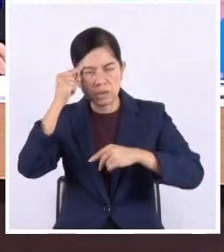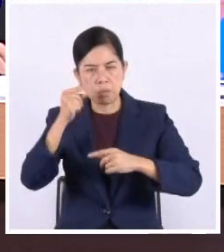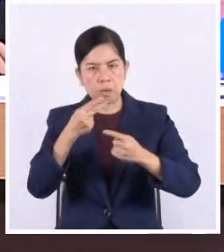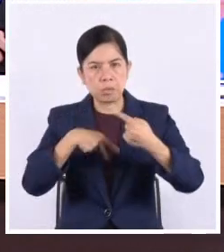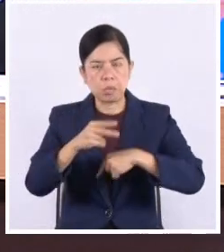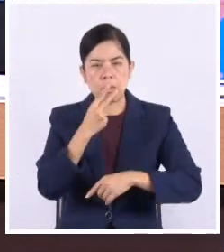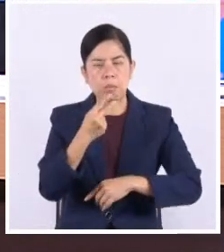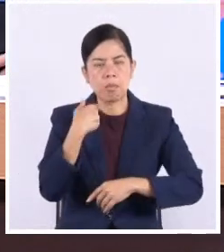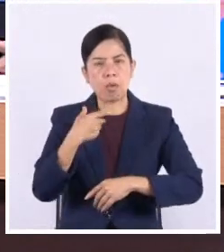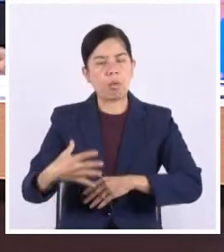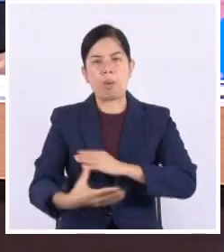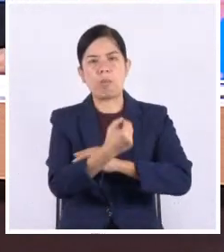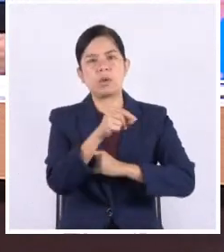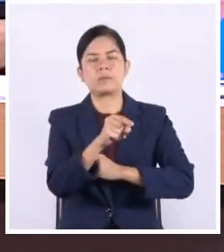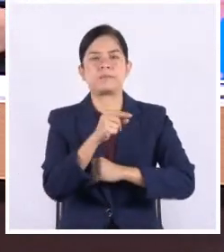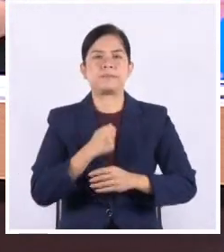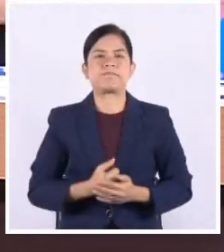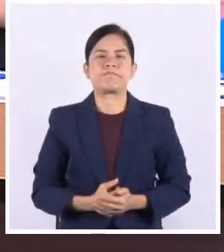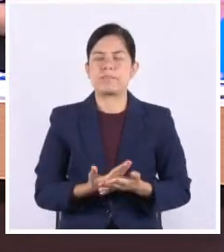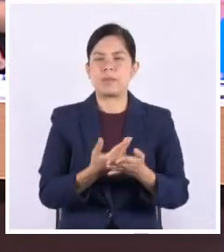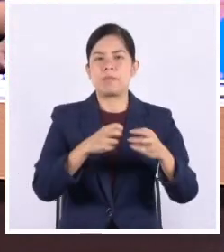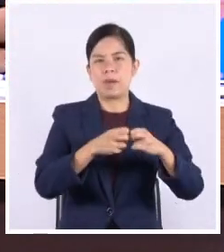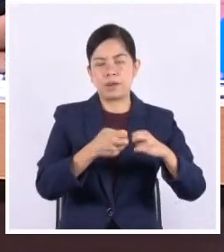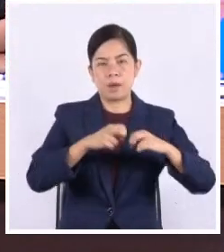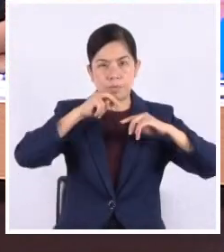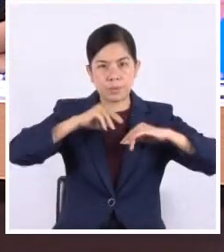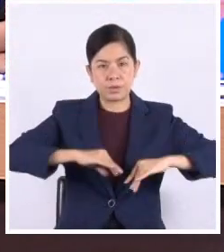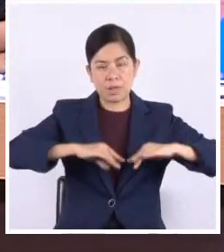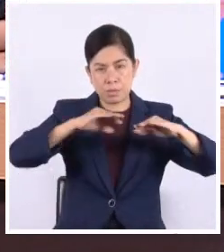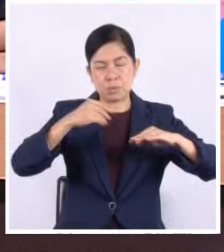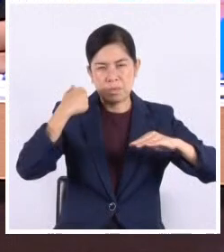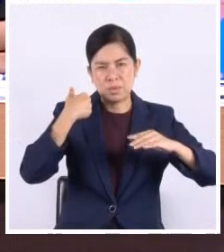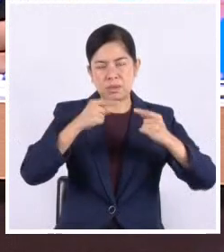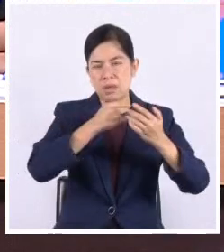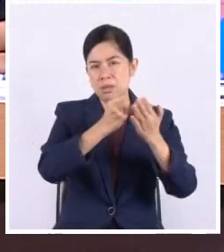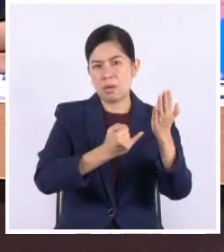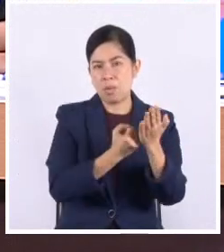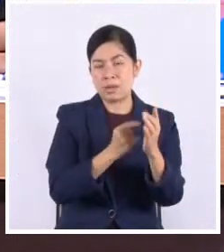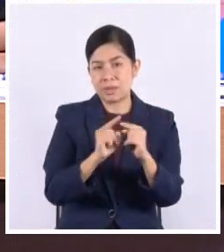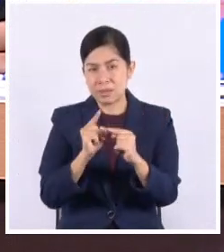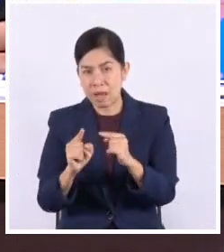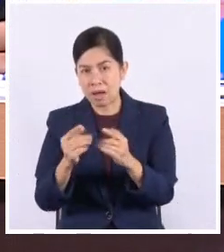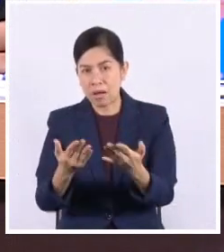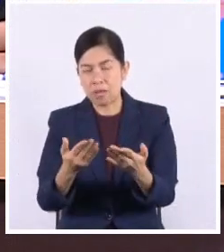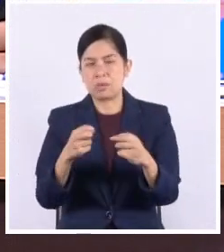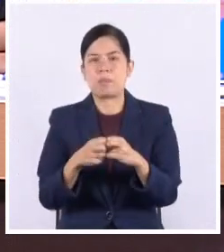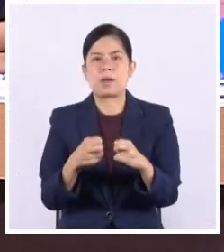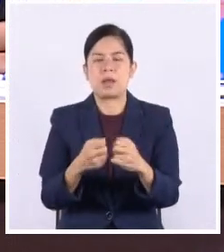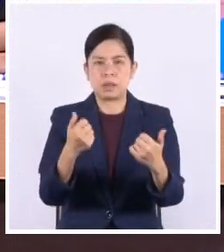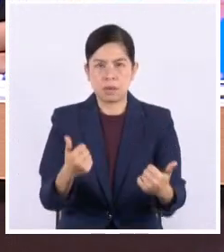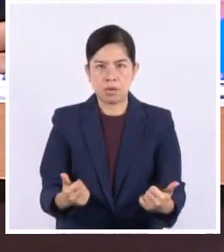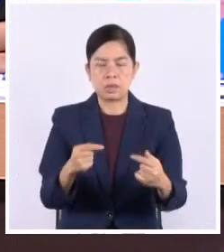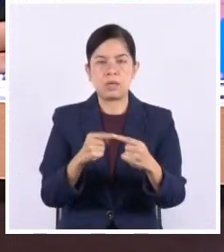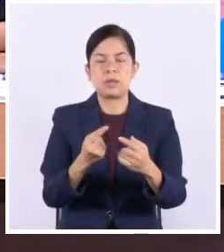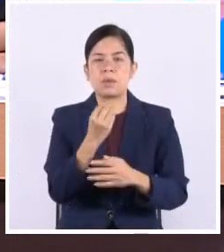หลายคนเดือดร้อนจากเรื่องของปัญหาน้ำท่วมน้ำท่วมในหลายพื้นที่แล้วที่จะเดือดร้อนตามมาก็คือเข้าสู่เทศกาลกินเจ